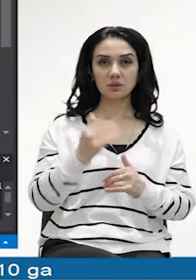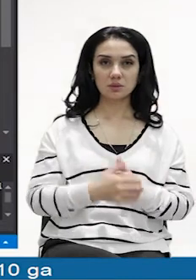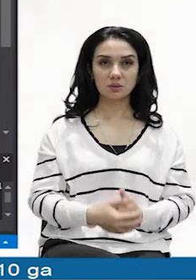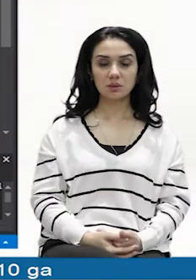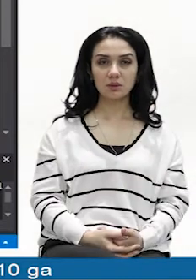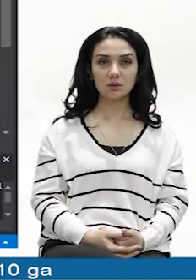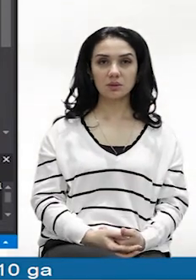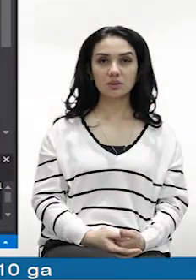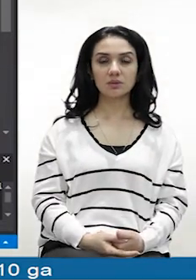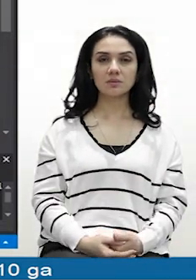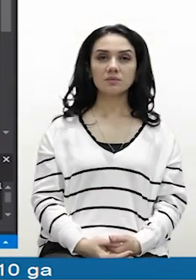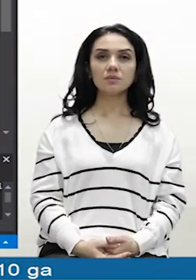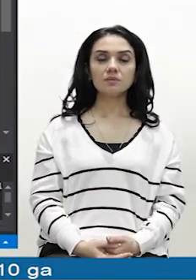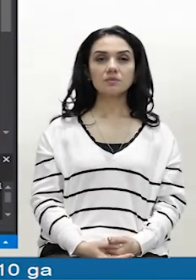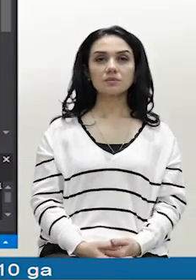qoldiqli bo'lamiz.